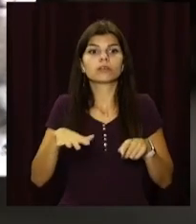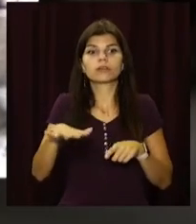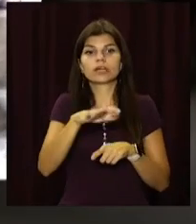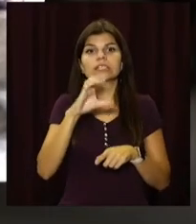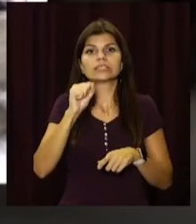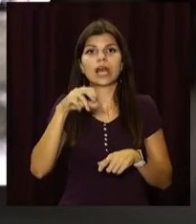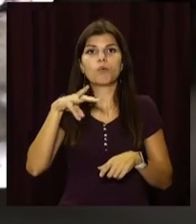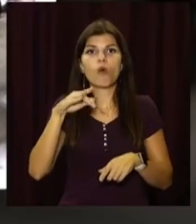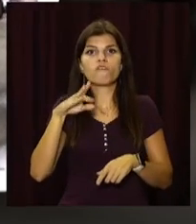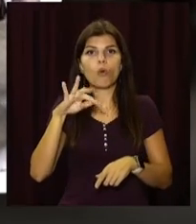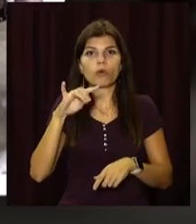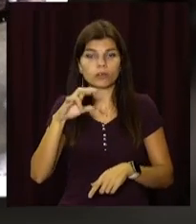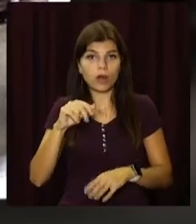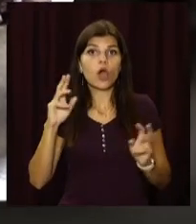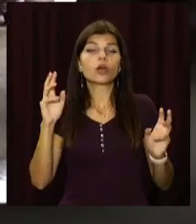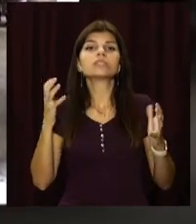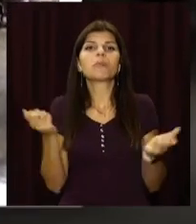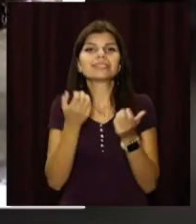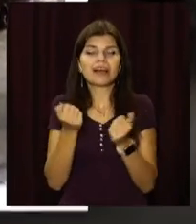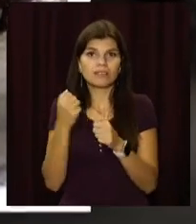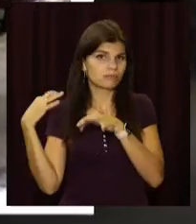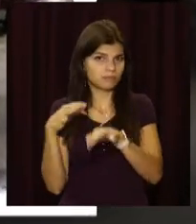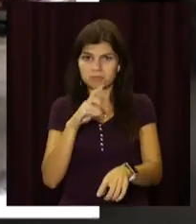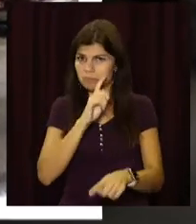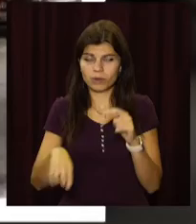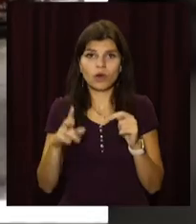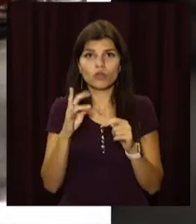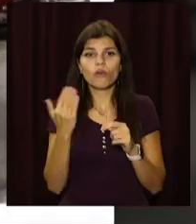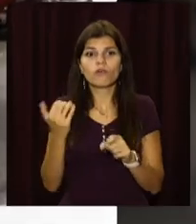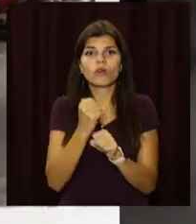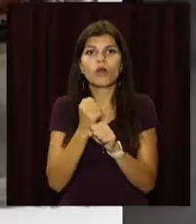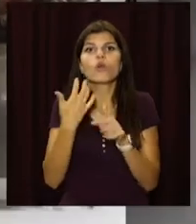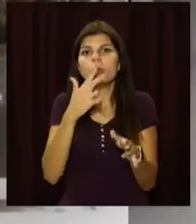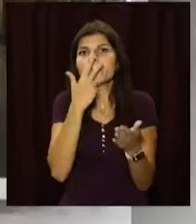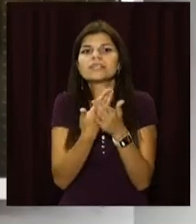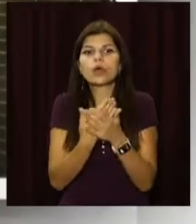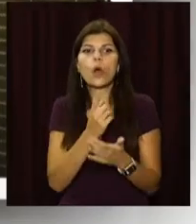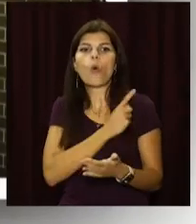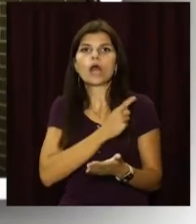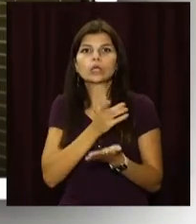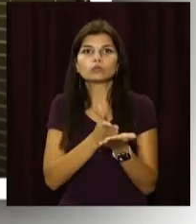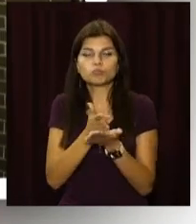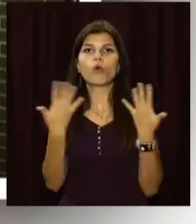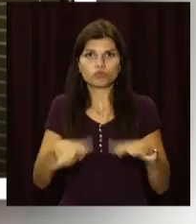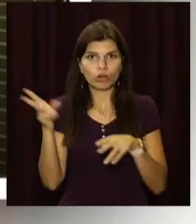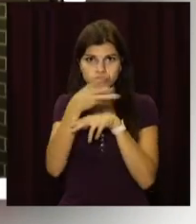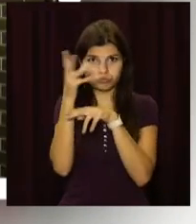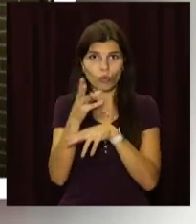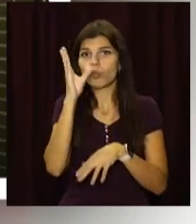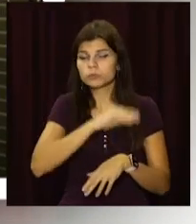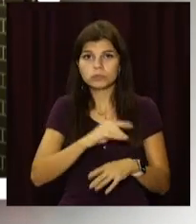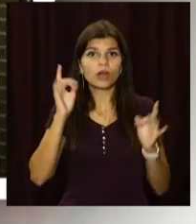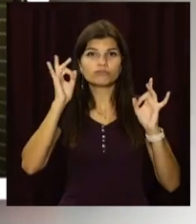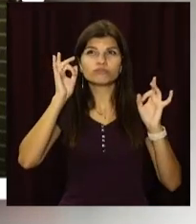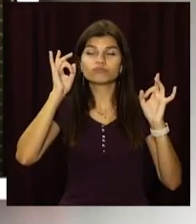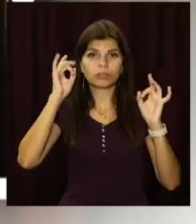Семафорні. Пожежники оперативно прибули на виклик, але їхню роботу вже зробили представники охоронної служби. Внаслідок пожеж загиблих